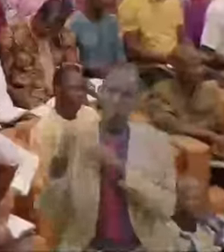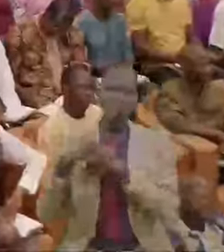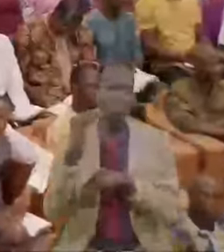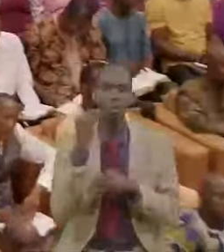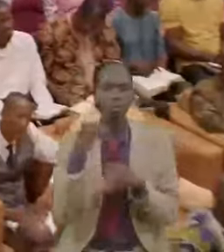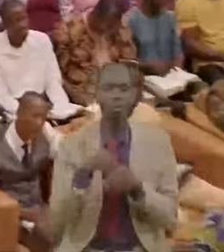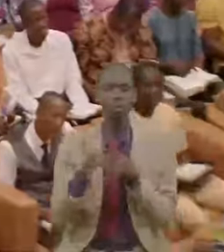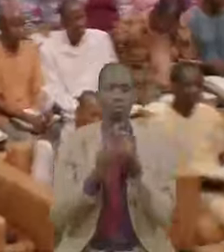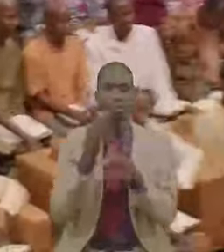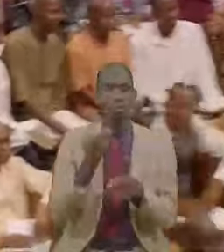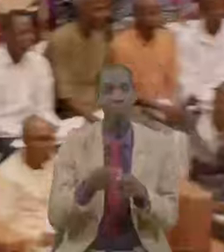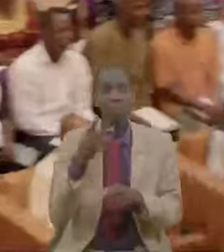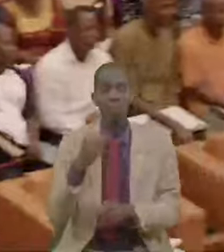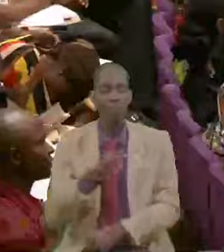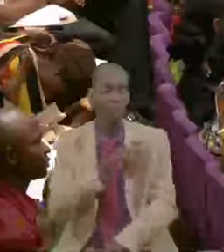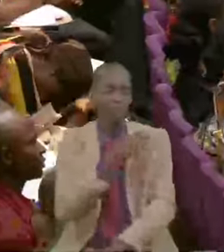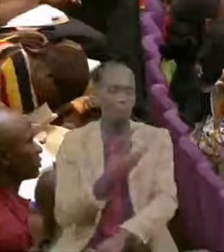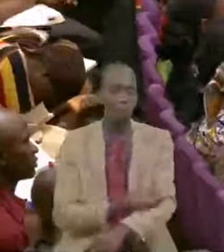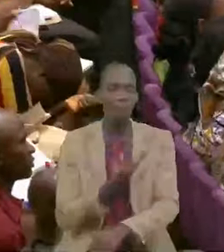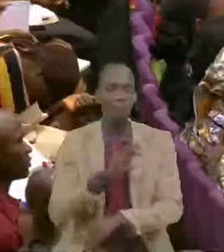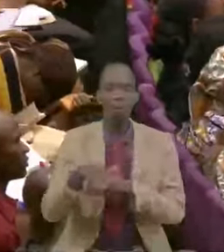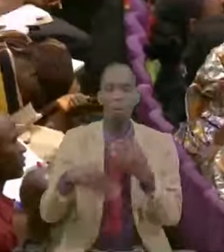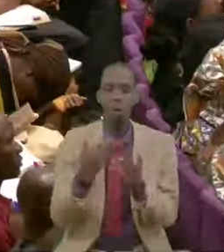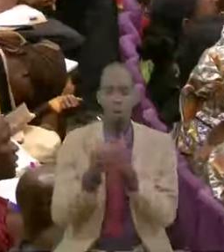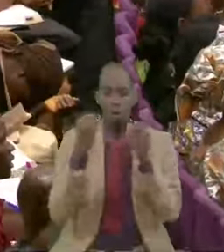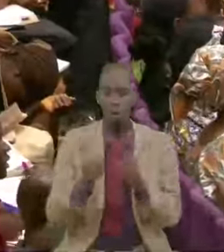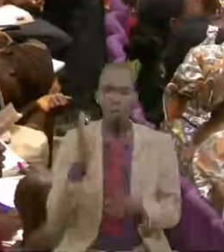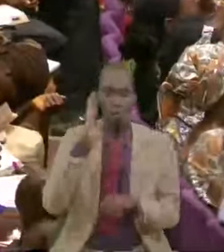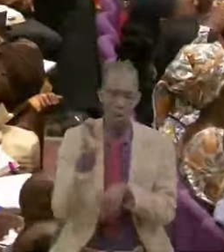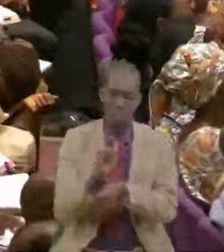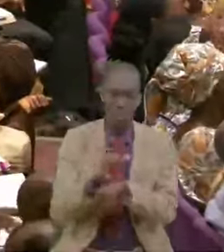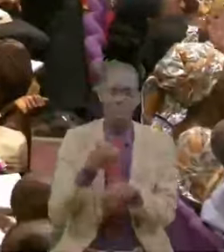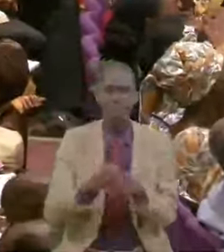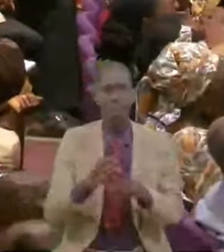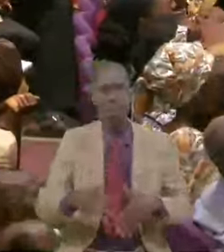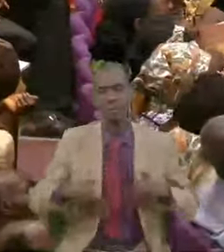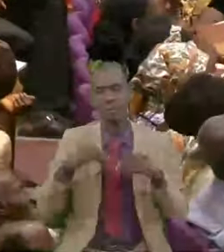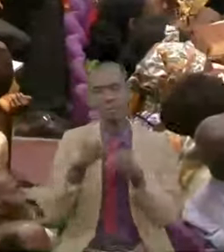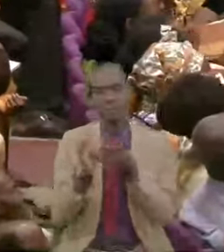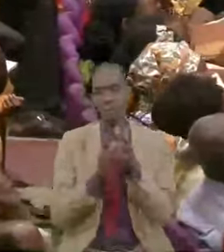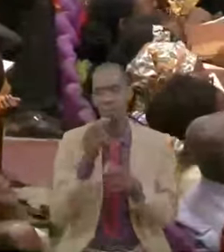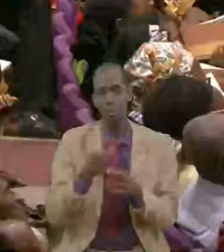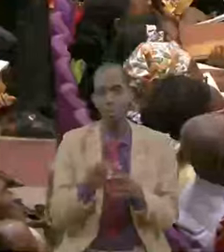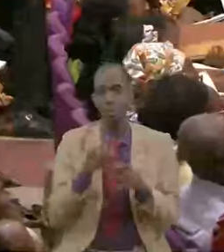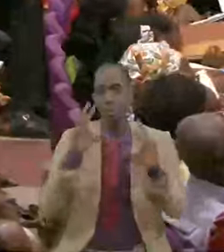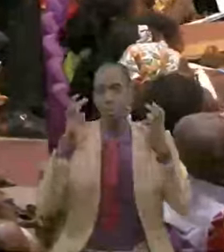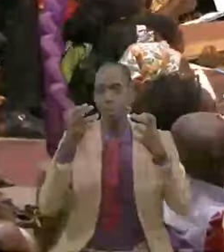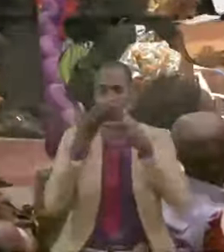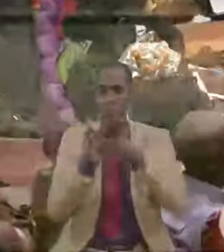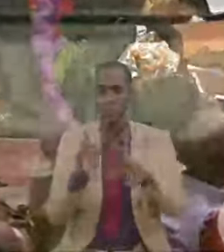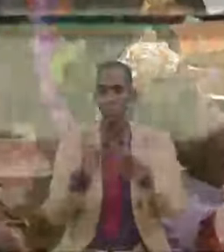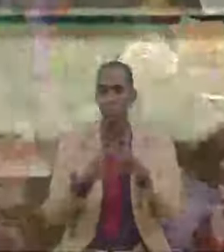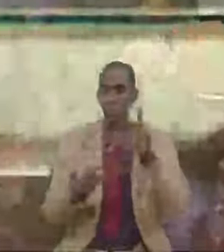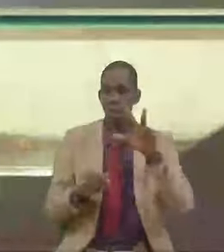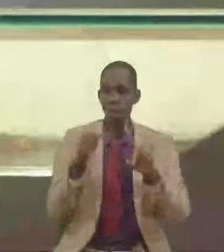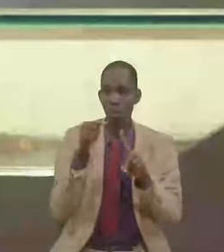La force du Tout-Puissant agira dans votre vie au nom de Jésus-Christ. Nous allons voir trois points avant la prière.